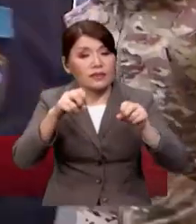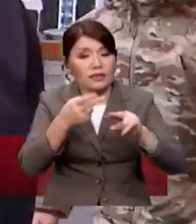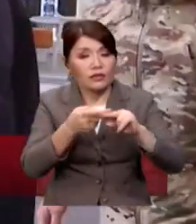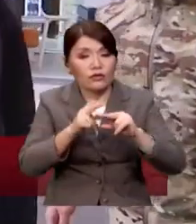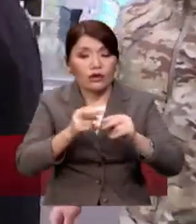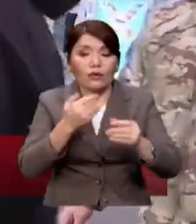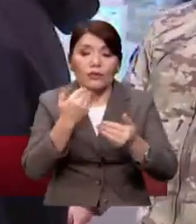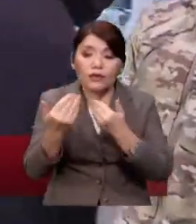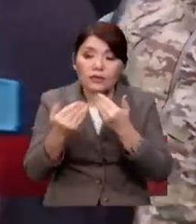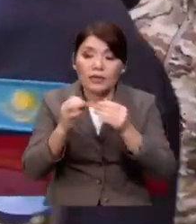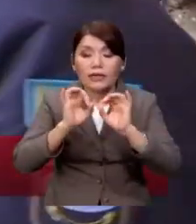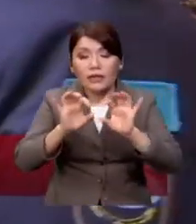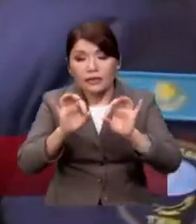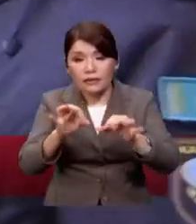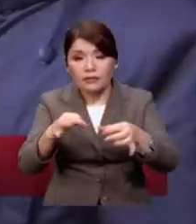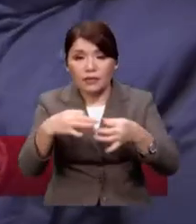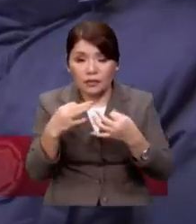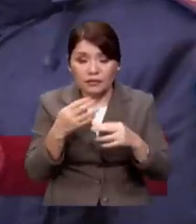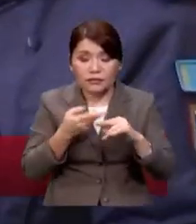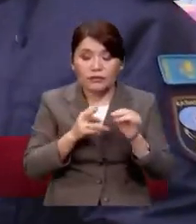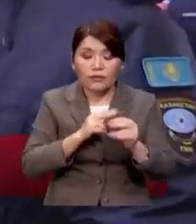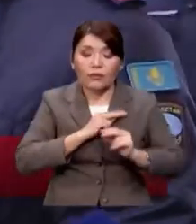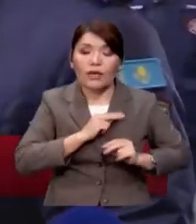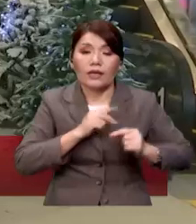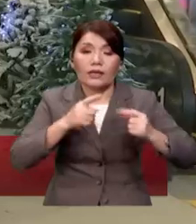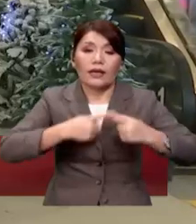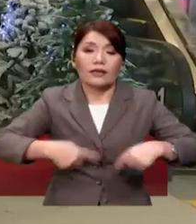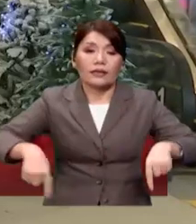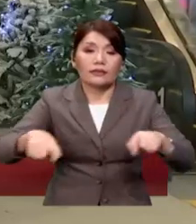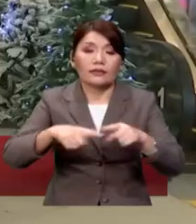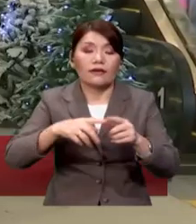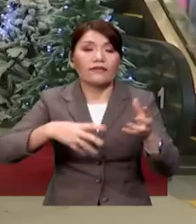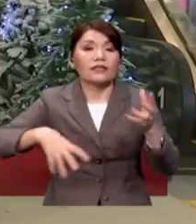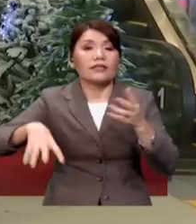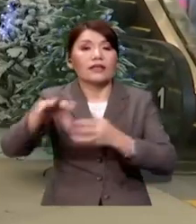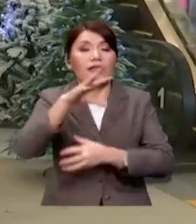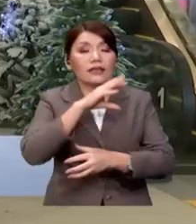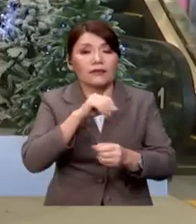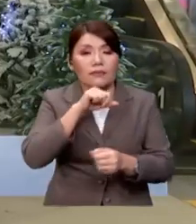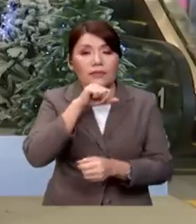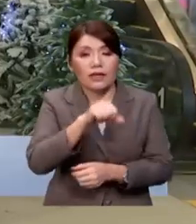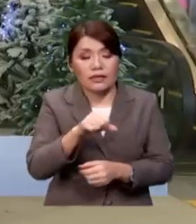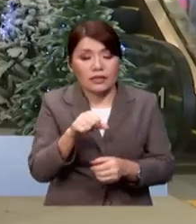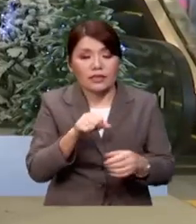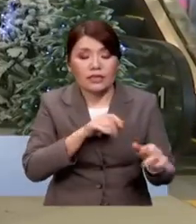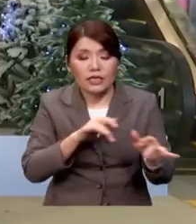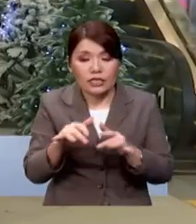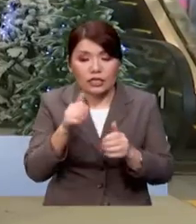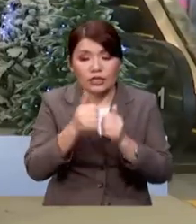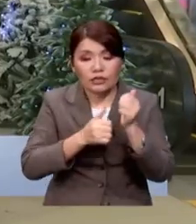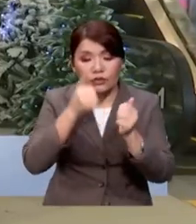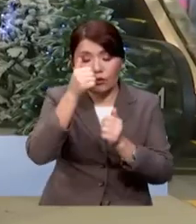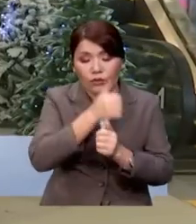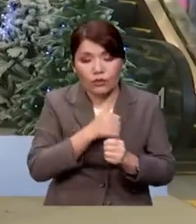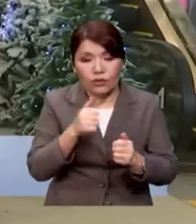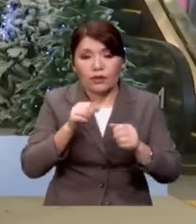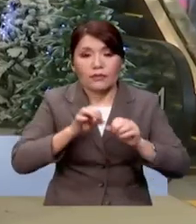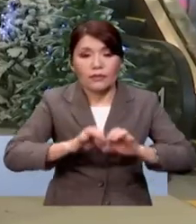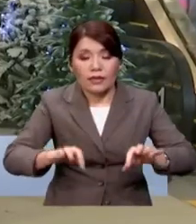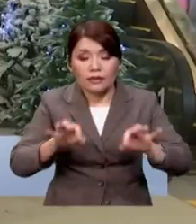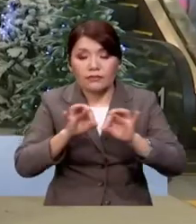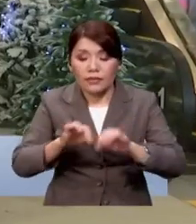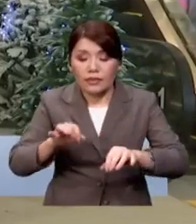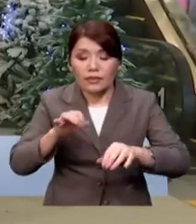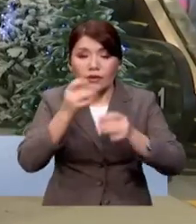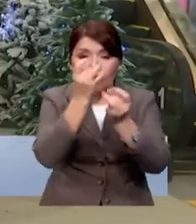и беседы с посетителями и сотрудниками организаций. В целом, благодаря действиям ежегодным нашим профилактическим мероприятиям